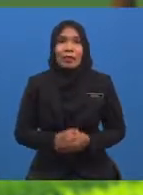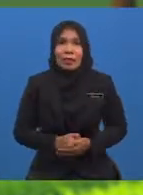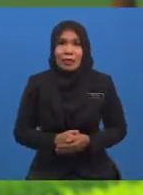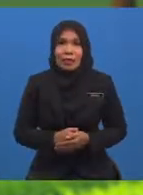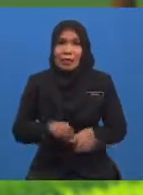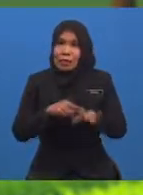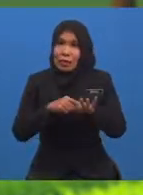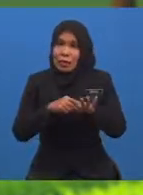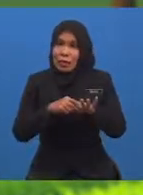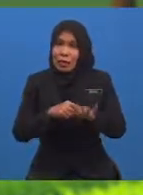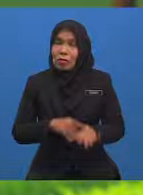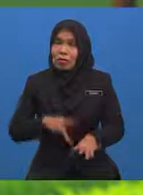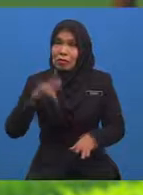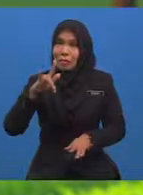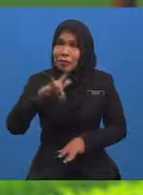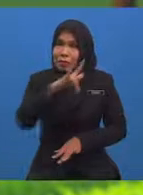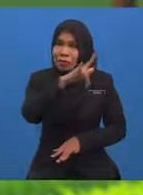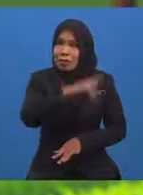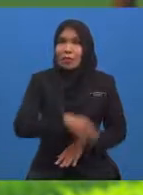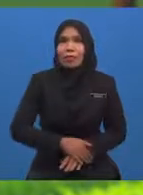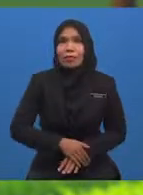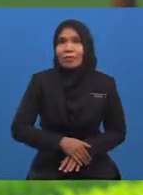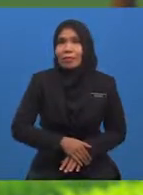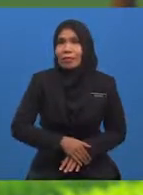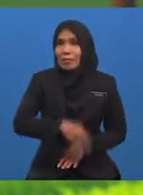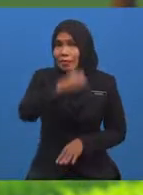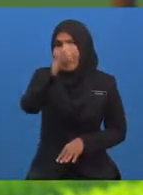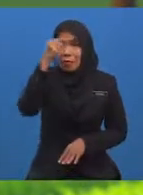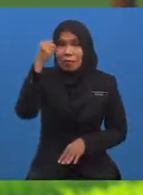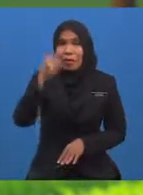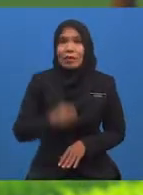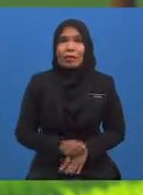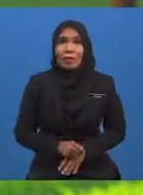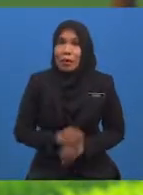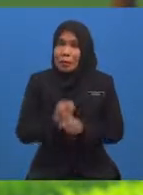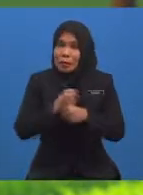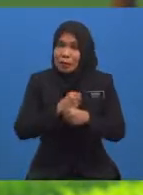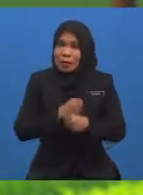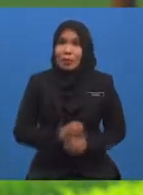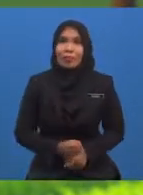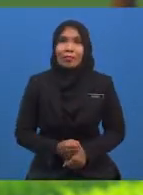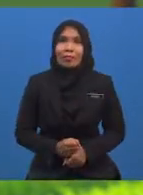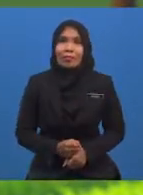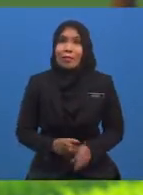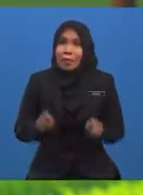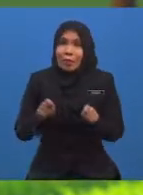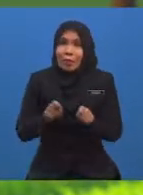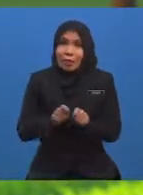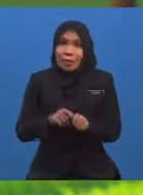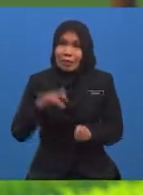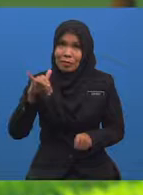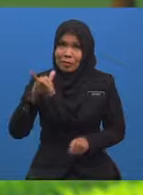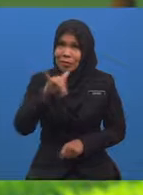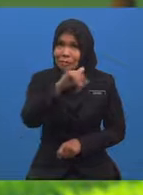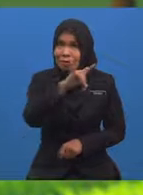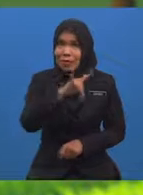kapal terbang kerana bentuk daun ini seperti kapal terbang, bukan kerana daun ini boleh